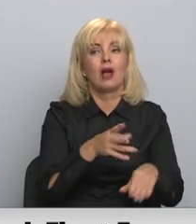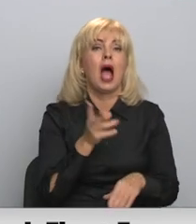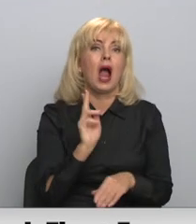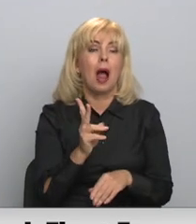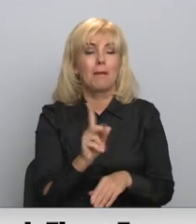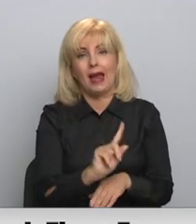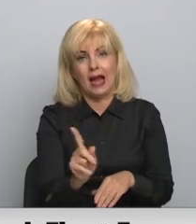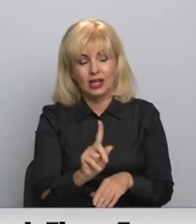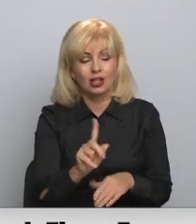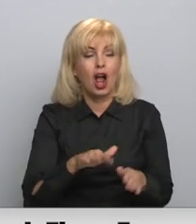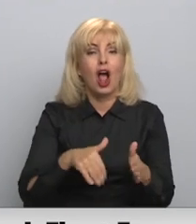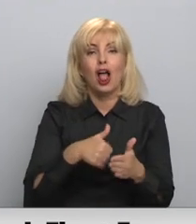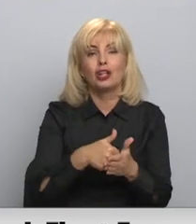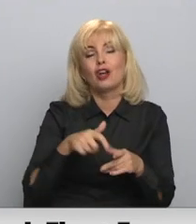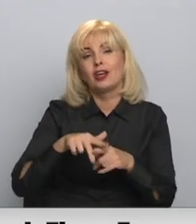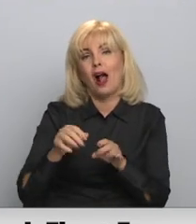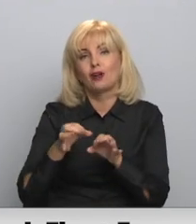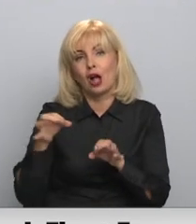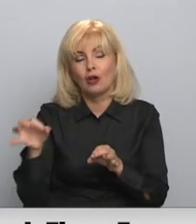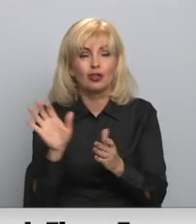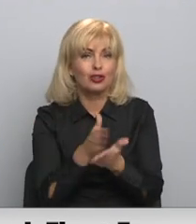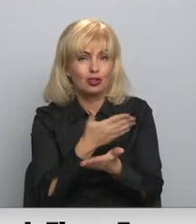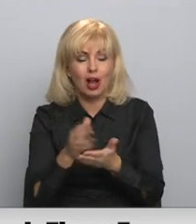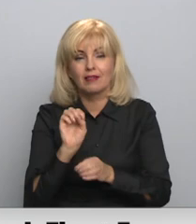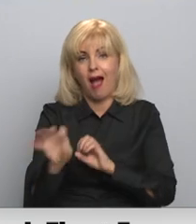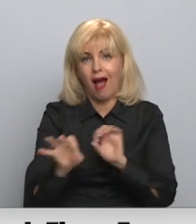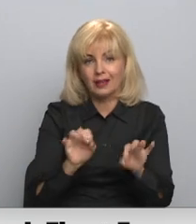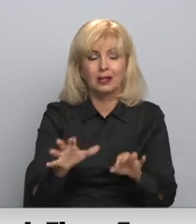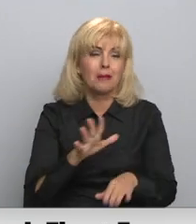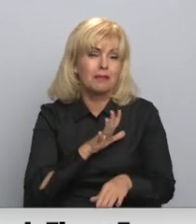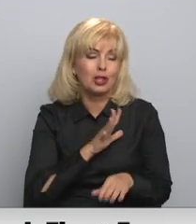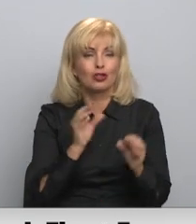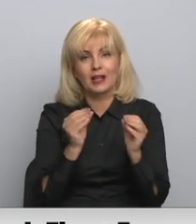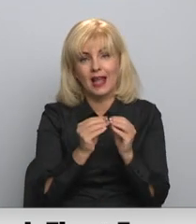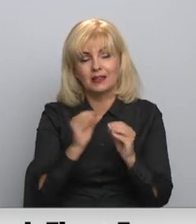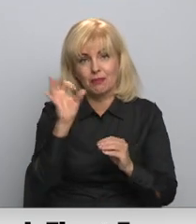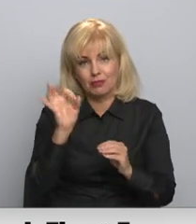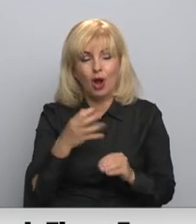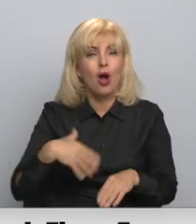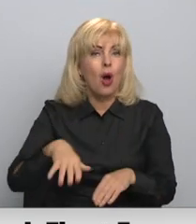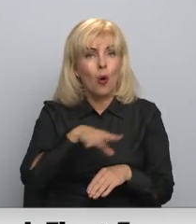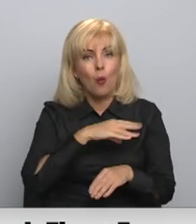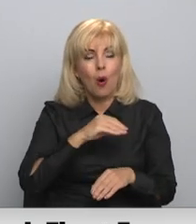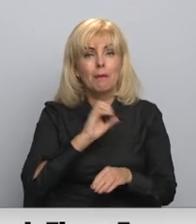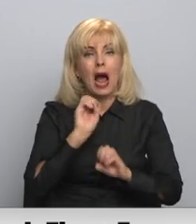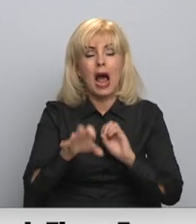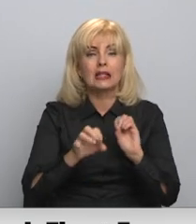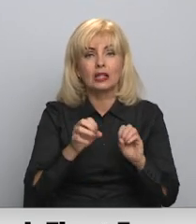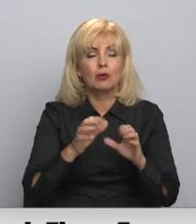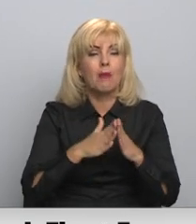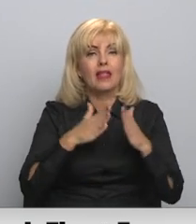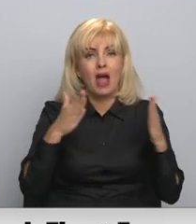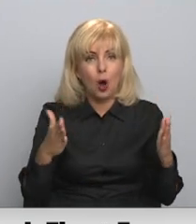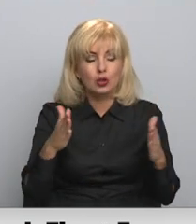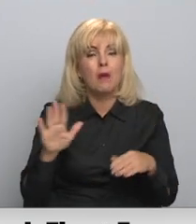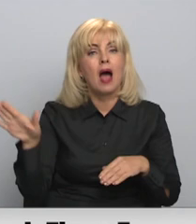iznāk. Līdzinējā Jelgavas novadā sašķirotie atkritumi bijuši apmēram 10% no kopējā atkrituma daudzuma. Jāatgādina,